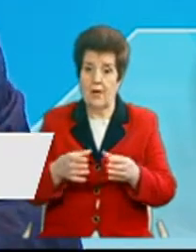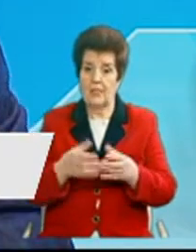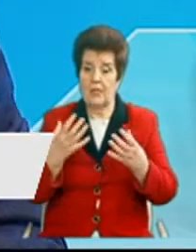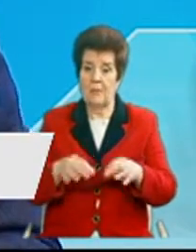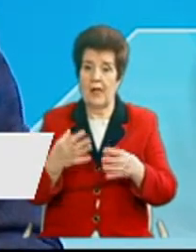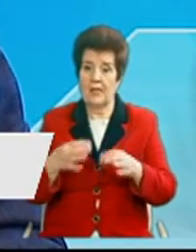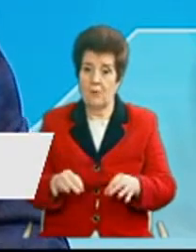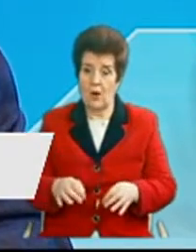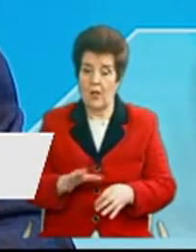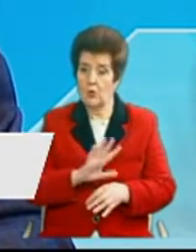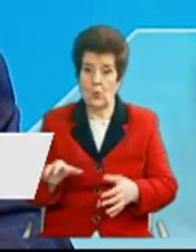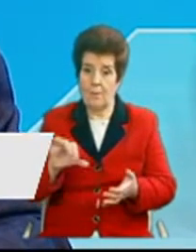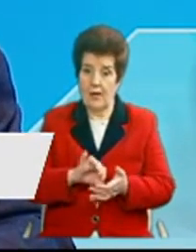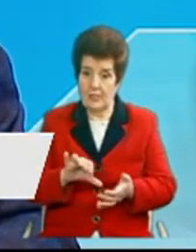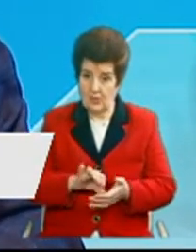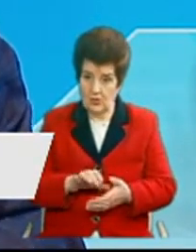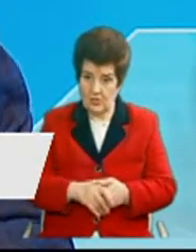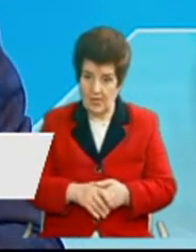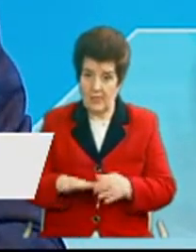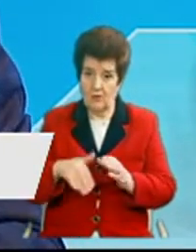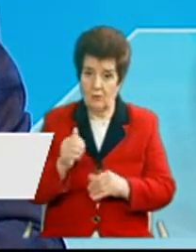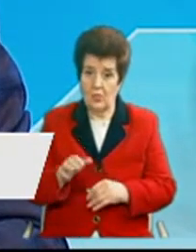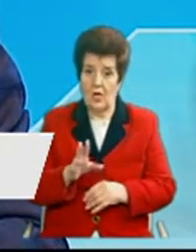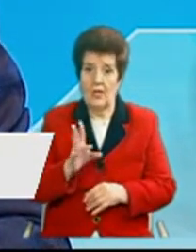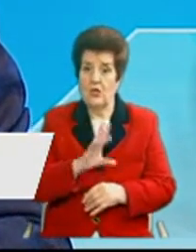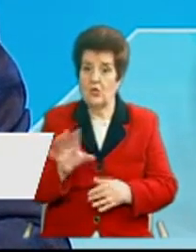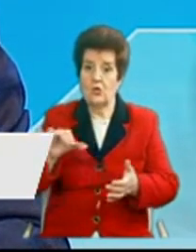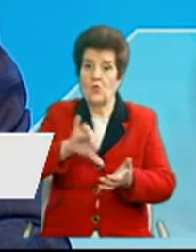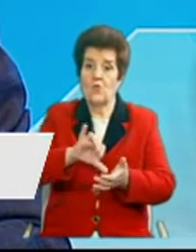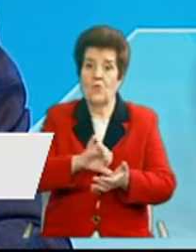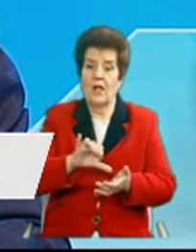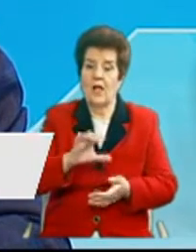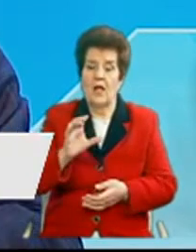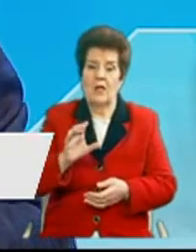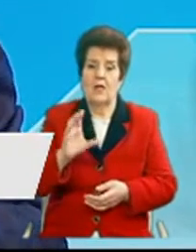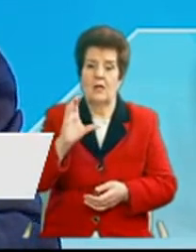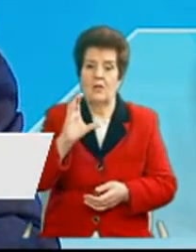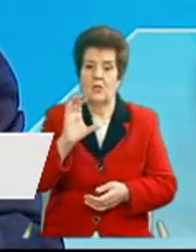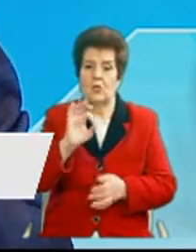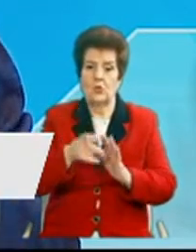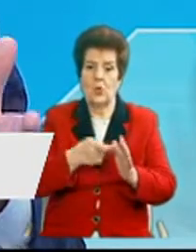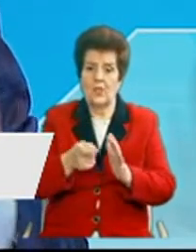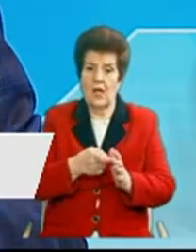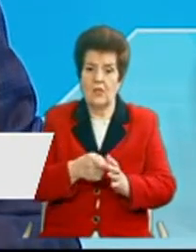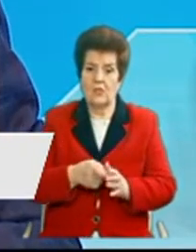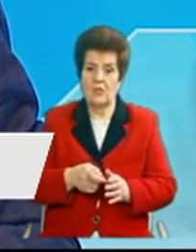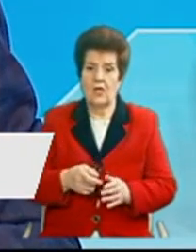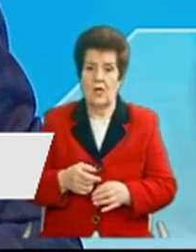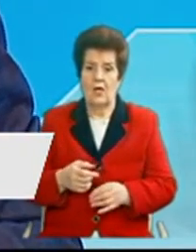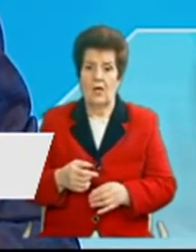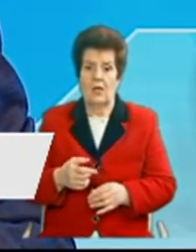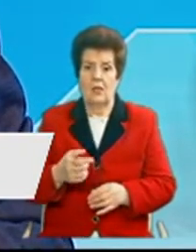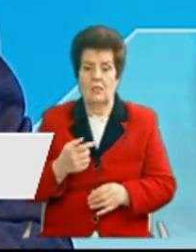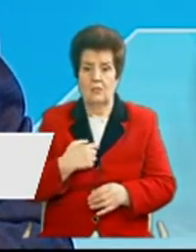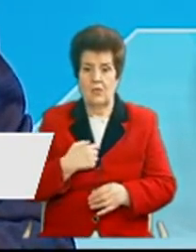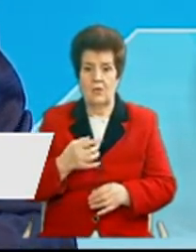Liberal Democrat, care nu participase în trei scrutinii, nici nu figura în sondaje, nici nu figura nici la un sondaj. Noi am luat locul 4